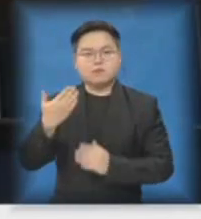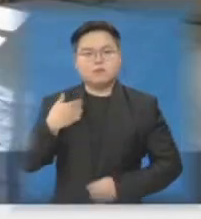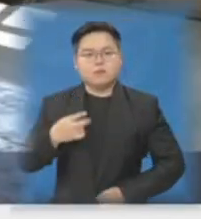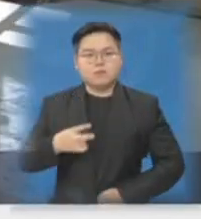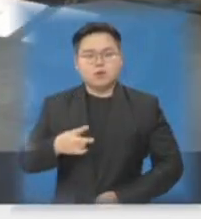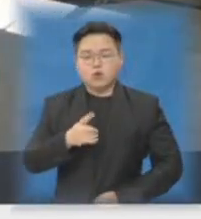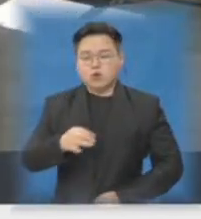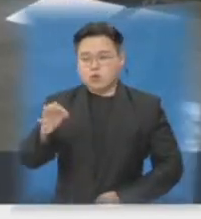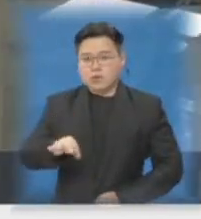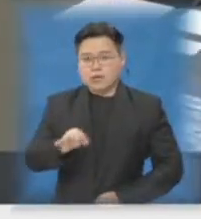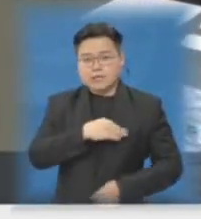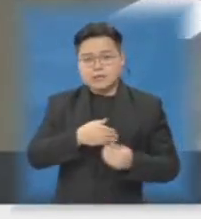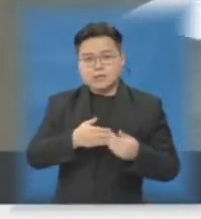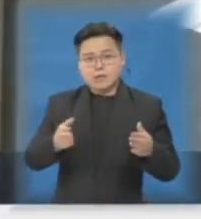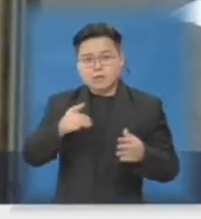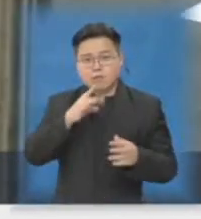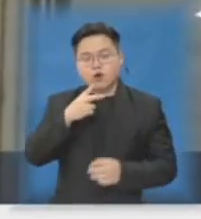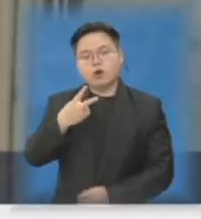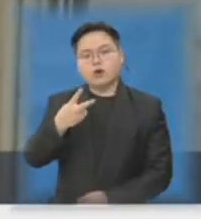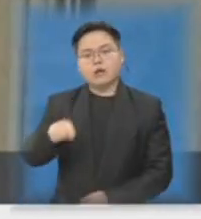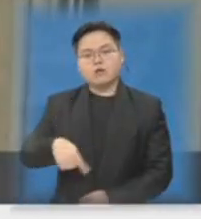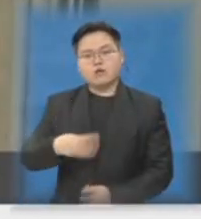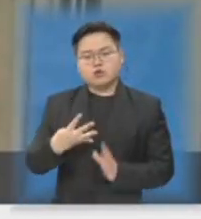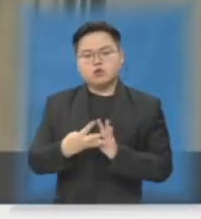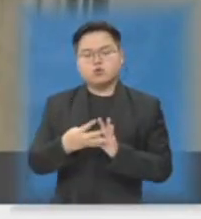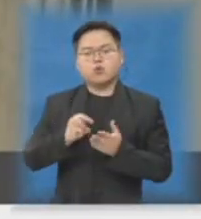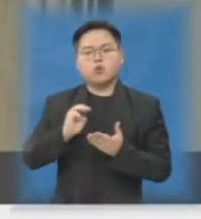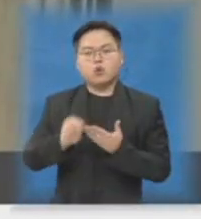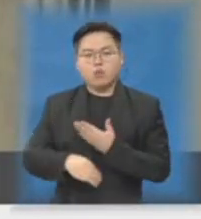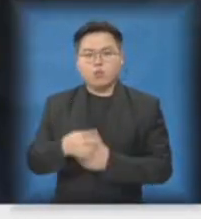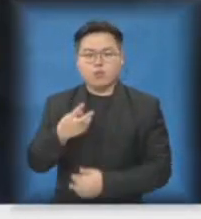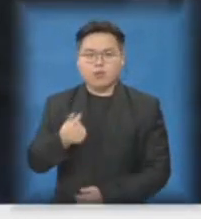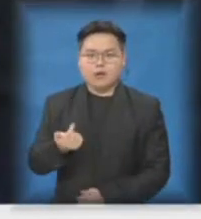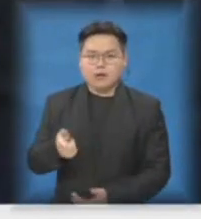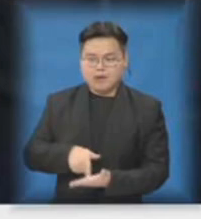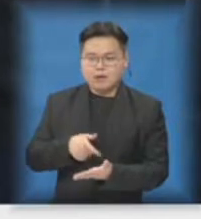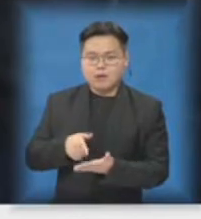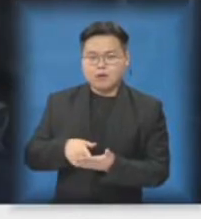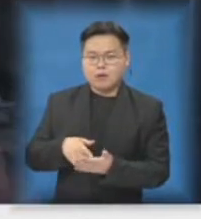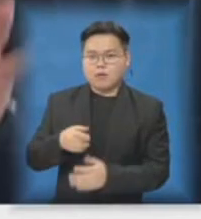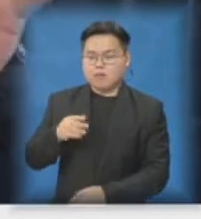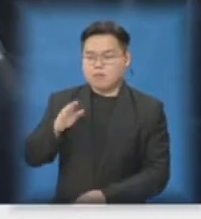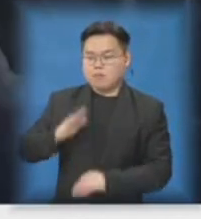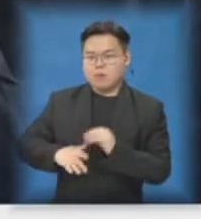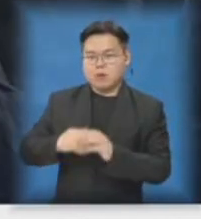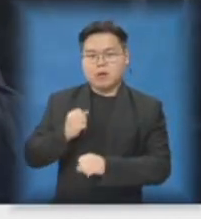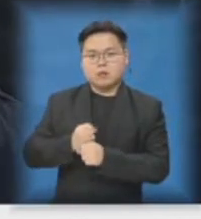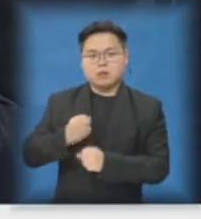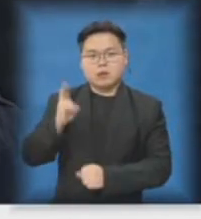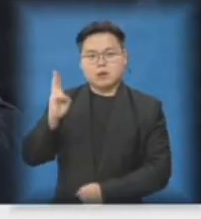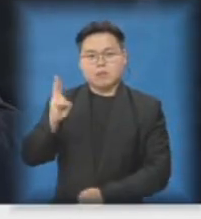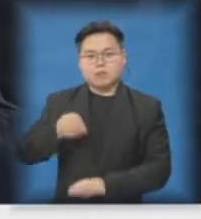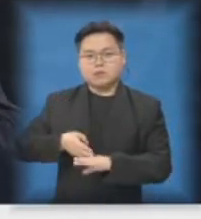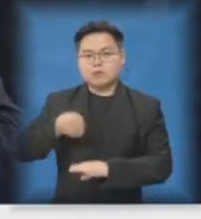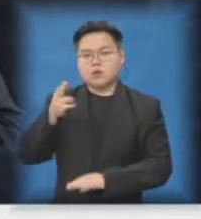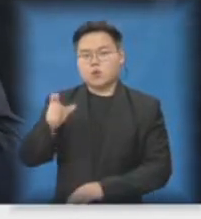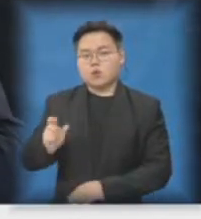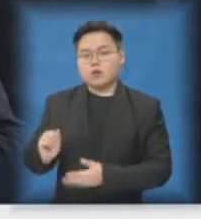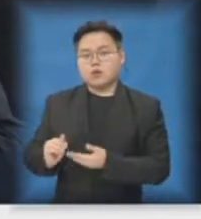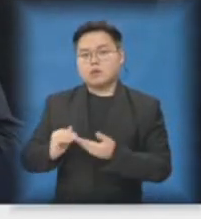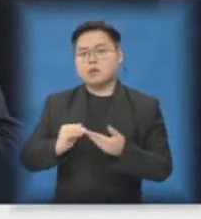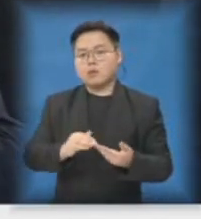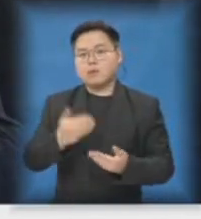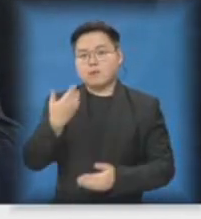оруулахад 2.9 тэрбум төгрөгийн санхүүжилт хэрэгтэй байгааг барилгын гүйцэтгэгчээр ажиллаж байгаа LCB компани захирал Дашторч